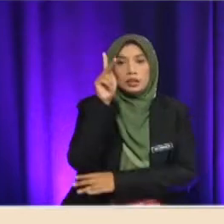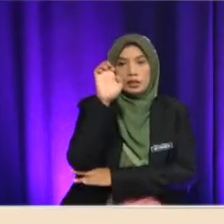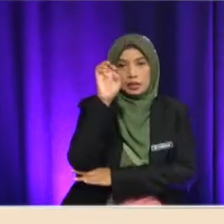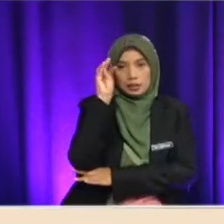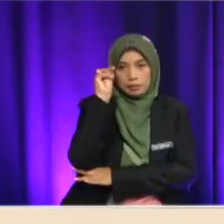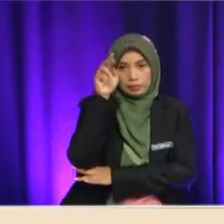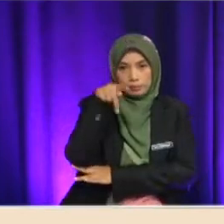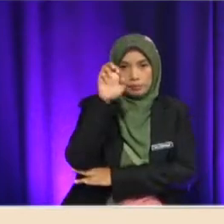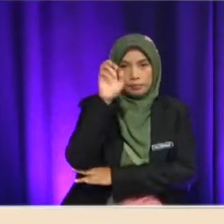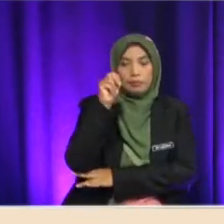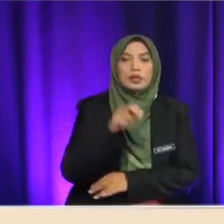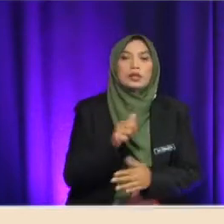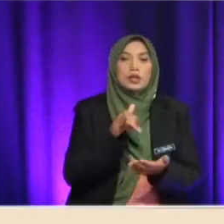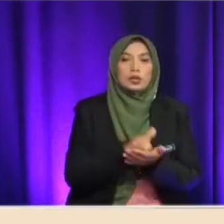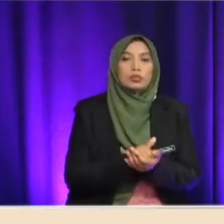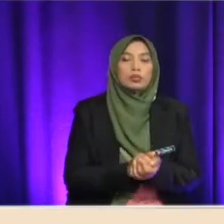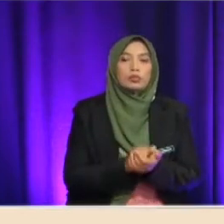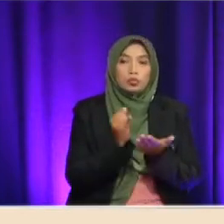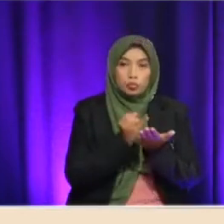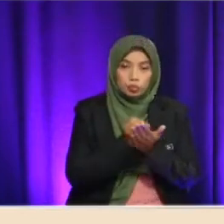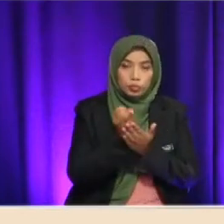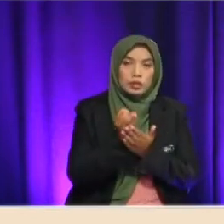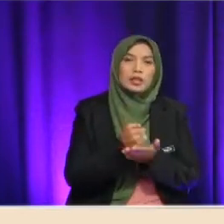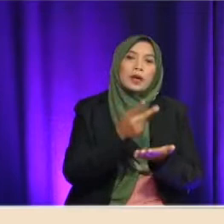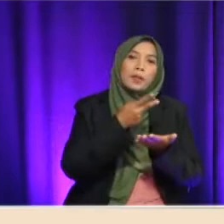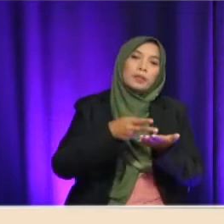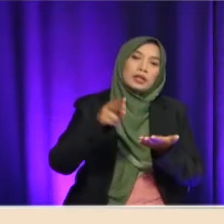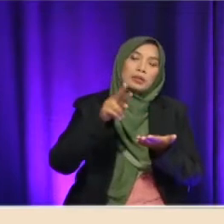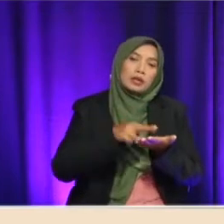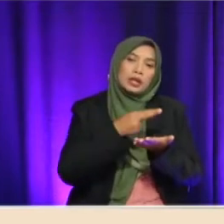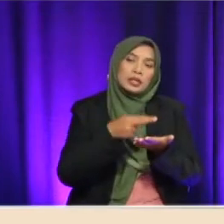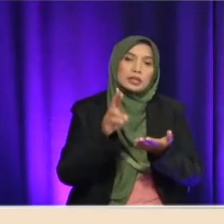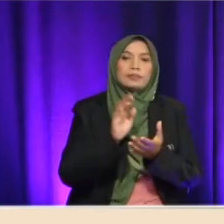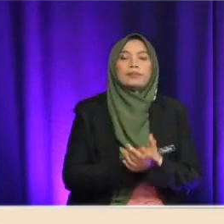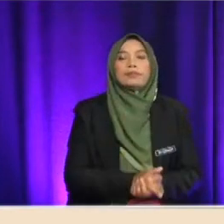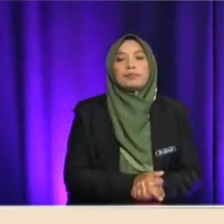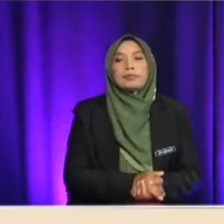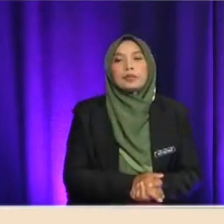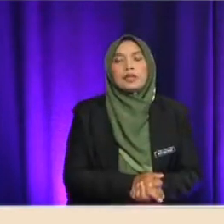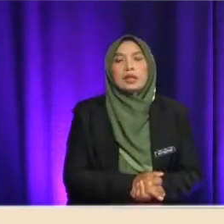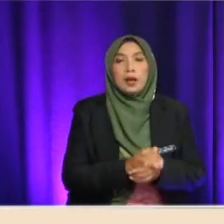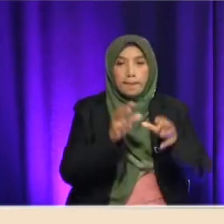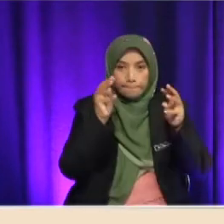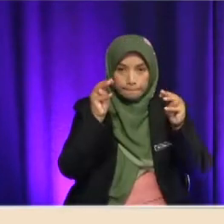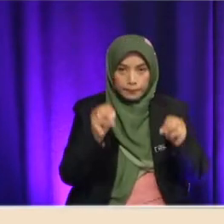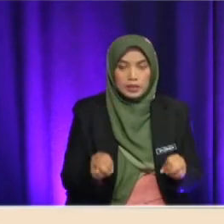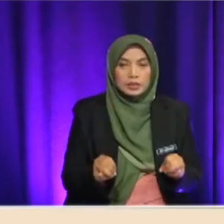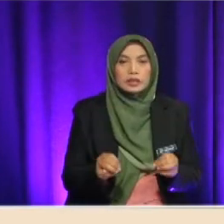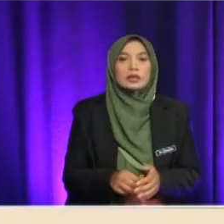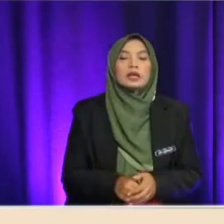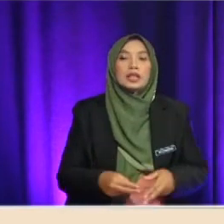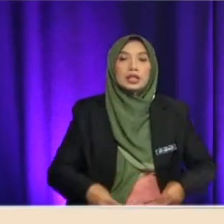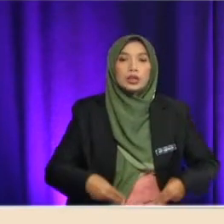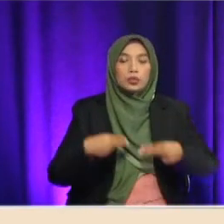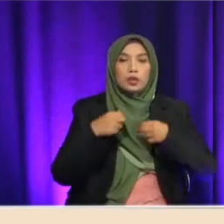budi bahasa. Yang ini boleh cerita, tak ada masalah. Dan seterusnya, apa kesannya? Masyarakat hidup dalam keadaan aman